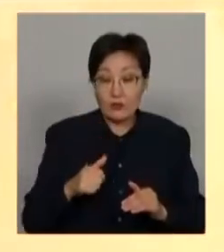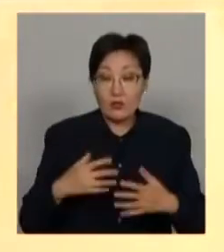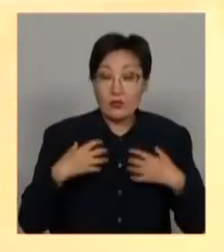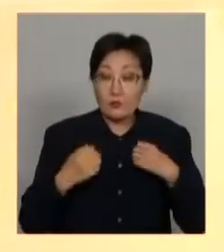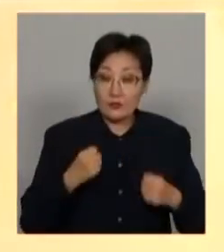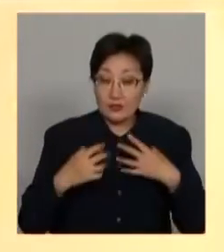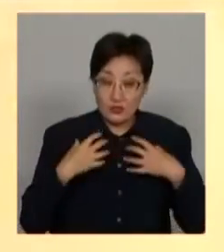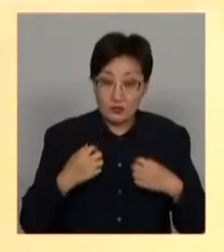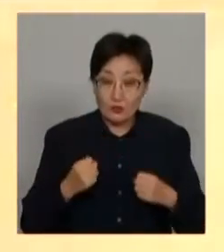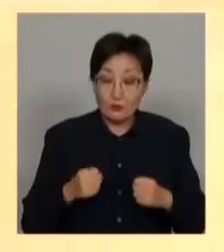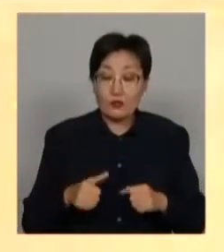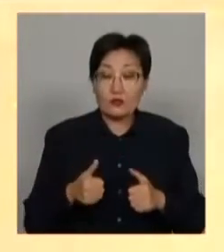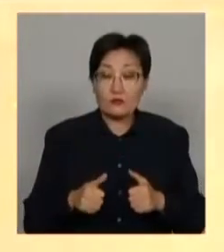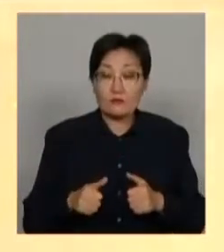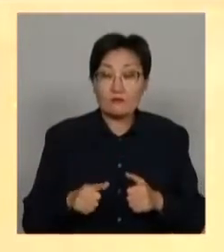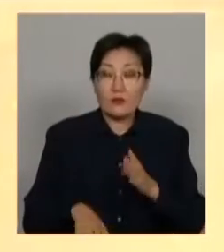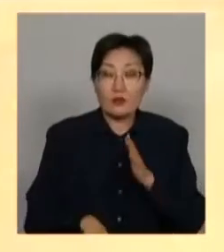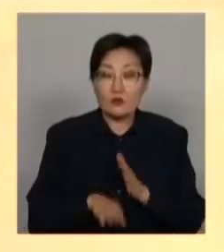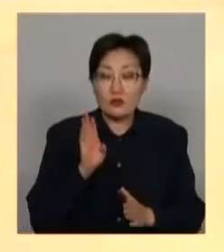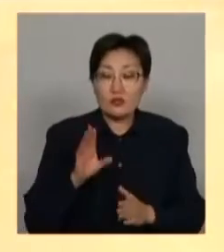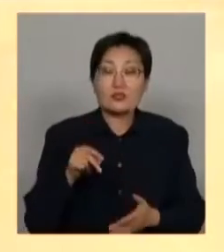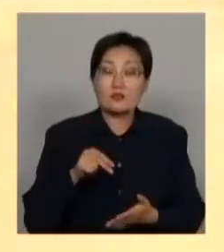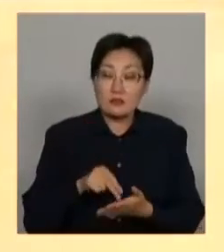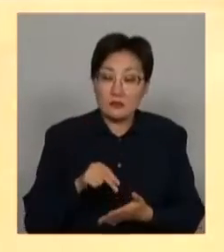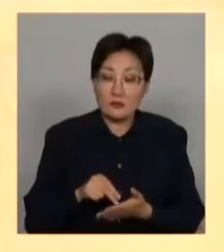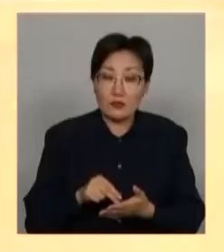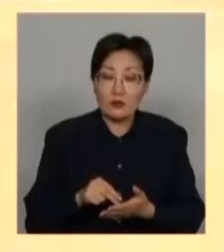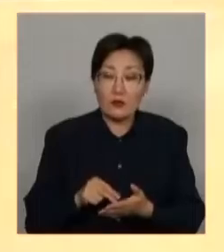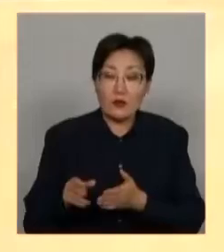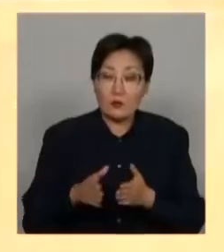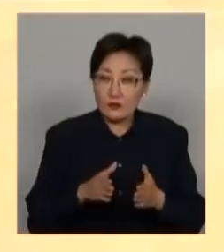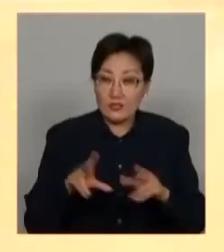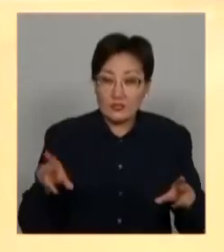денсаулық, жақсы ұғымдық, білім жолында сәттілік тілейміз.